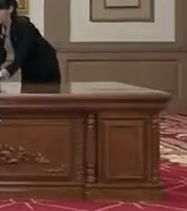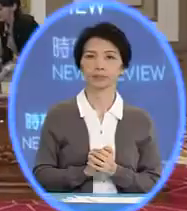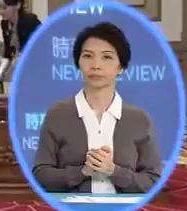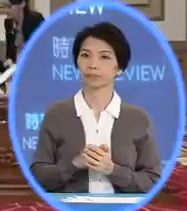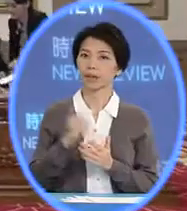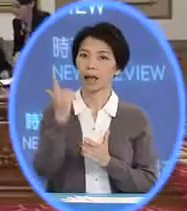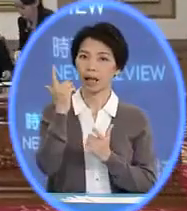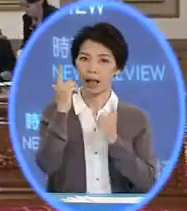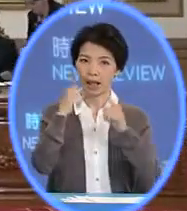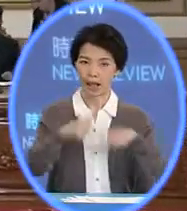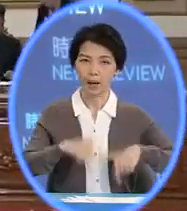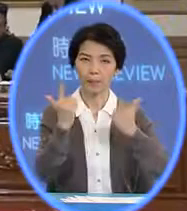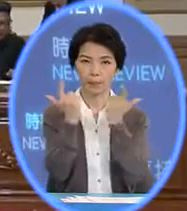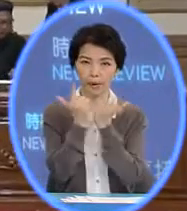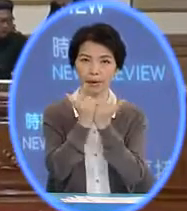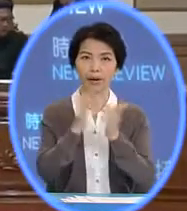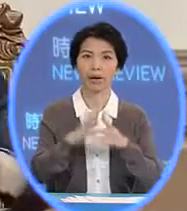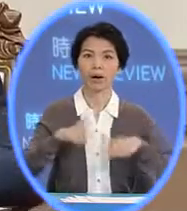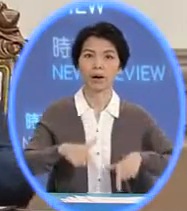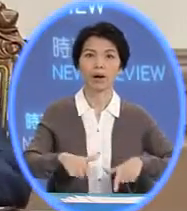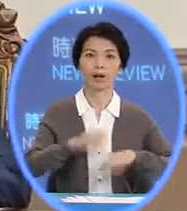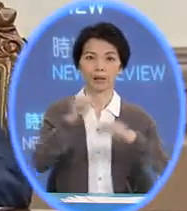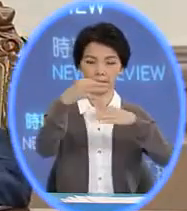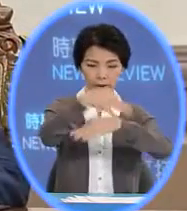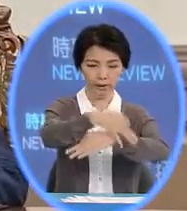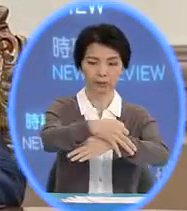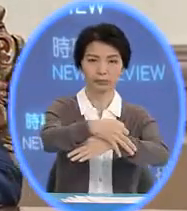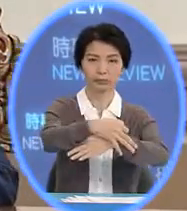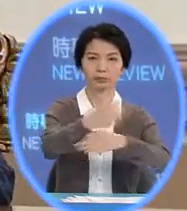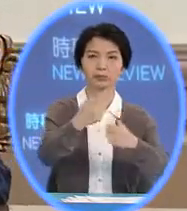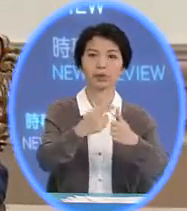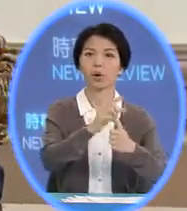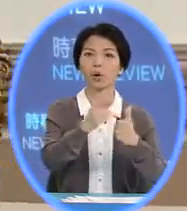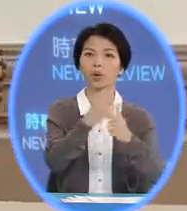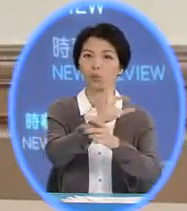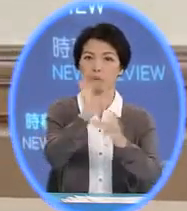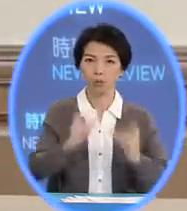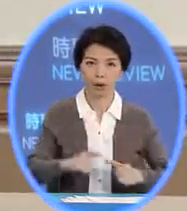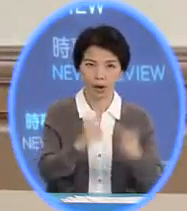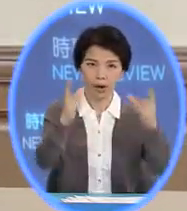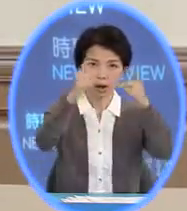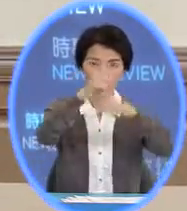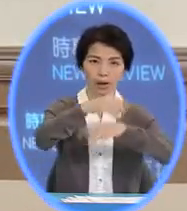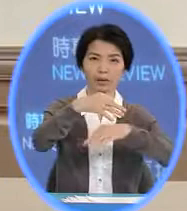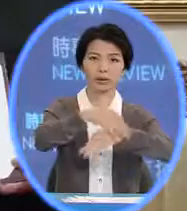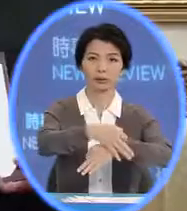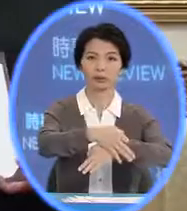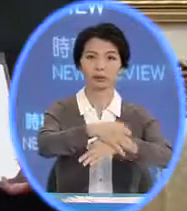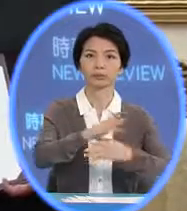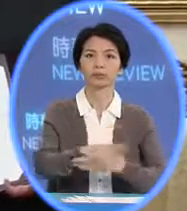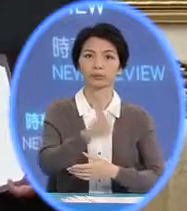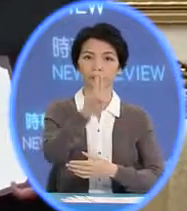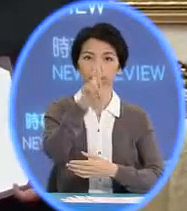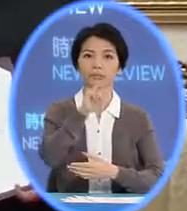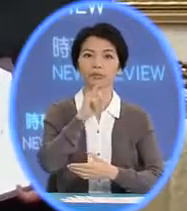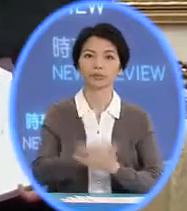南北韓上星期三簽署平壤共同宣言，第一次就無核化方案達成協議，雙方並且同意停